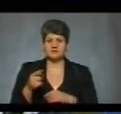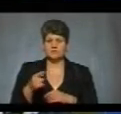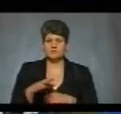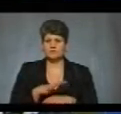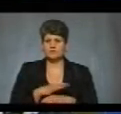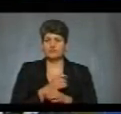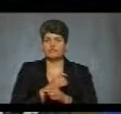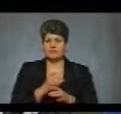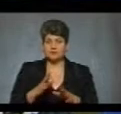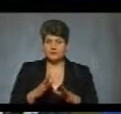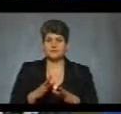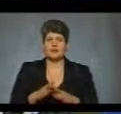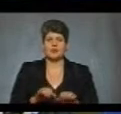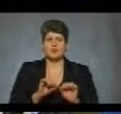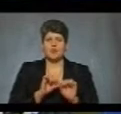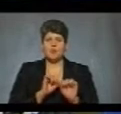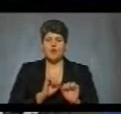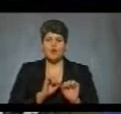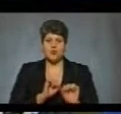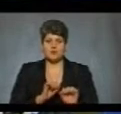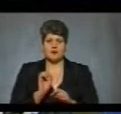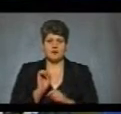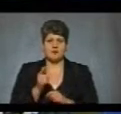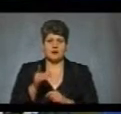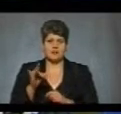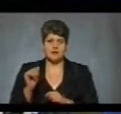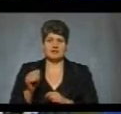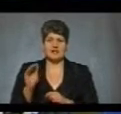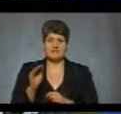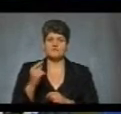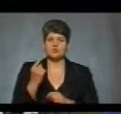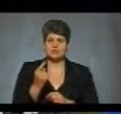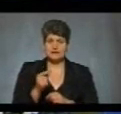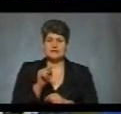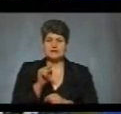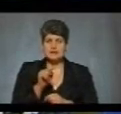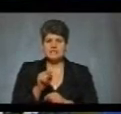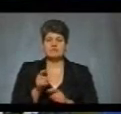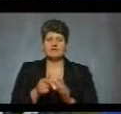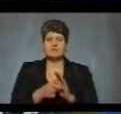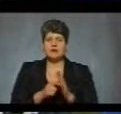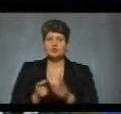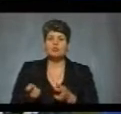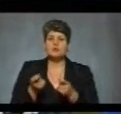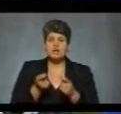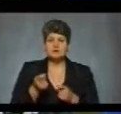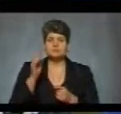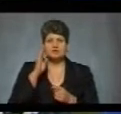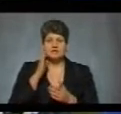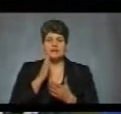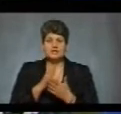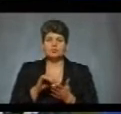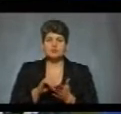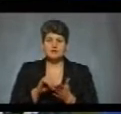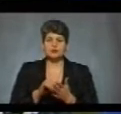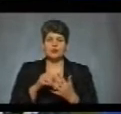вибух, вибухнула оборонна граната F1. За попередніми даними, її у кімнату будинку приніс чоловік, який є учасником бойових